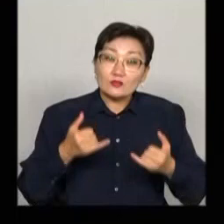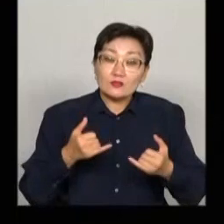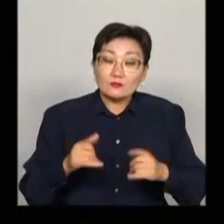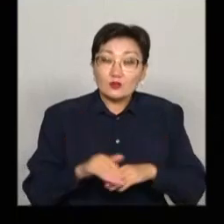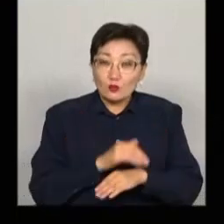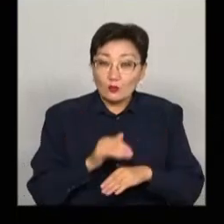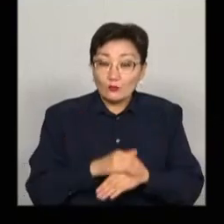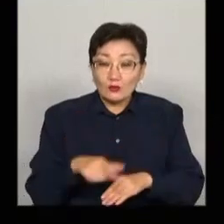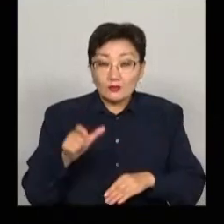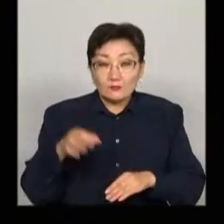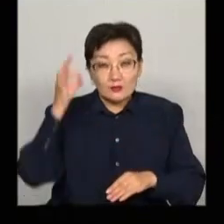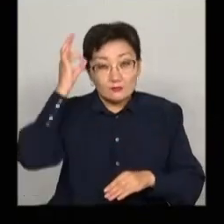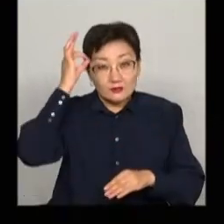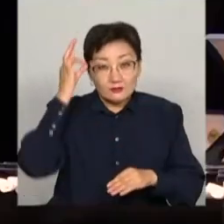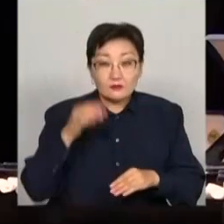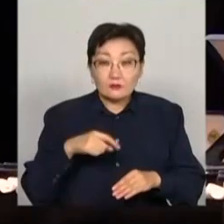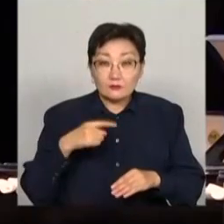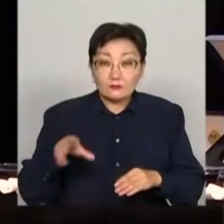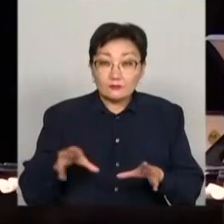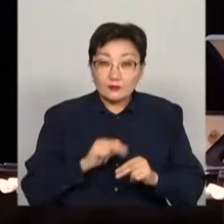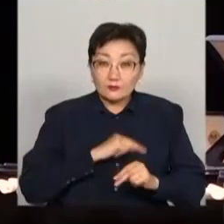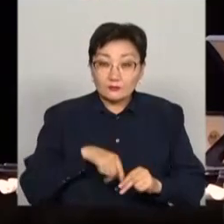кішіпейіл жан еді деп еске алды әріптестері.